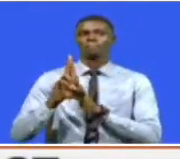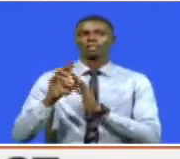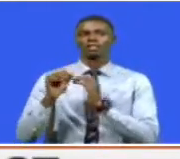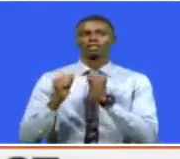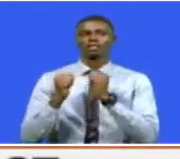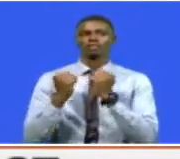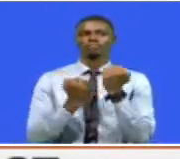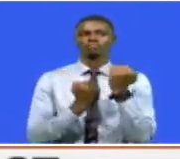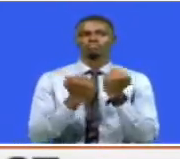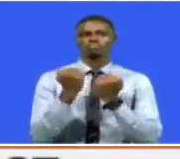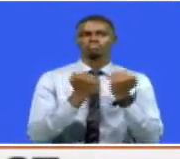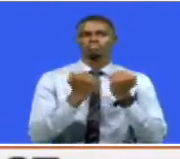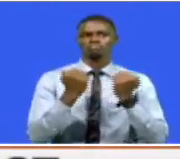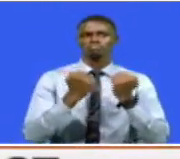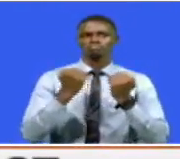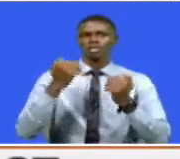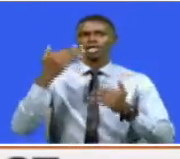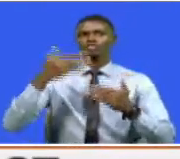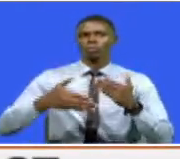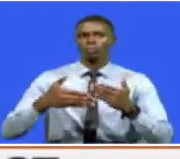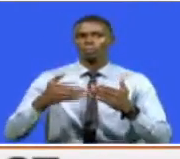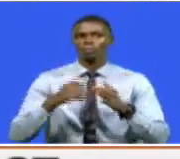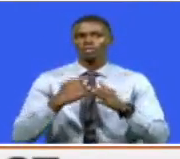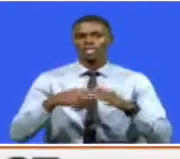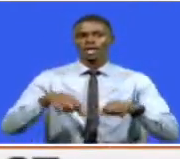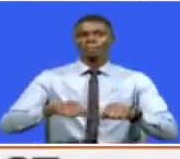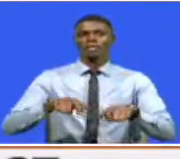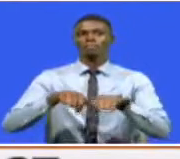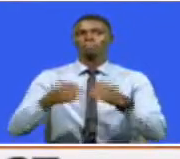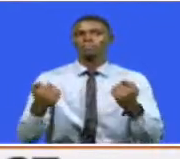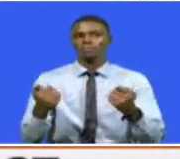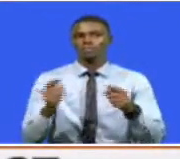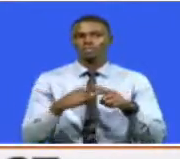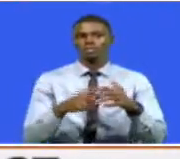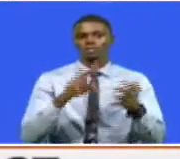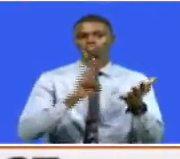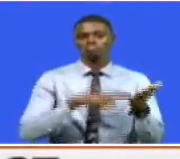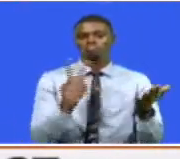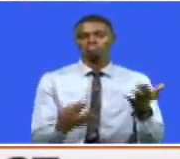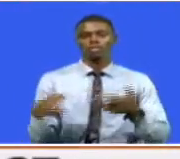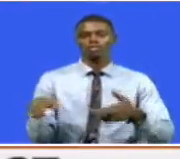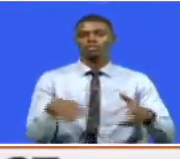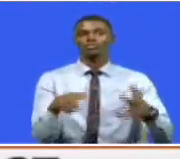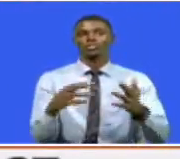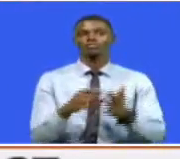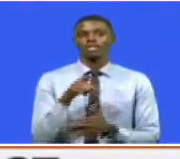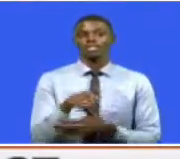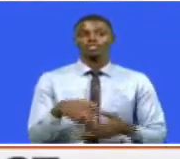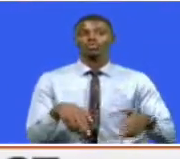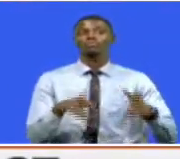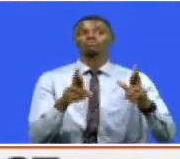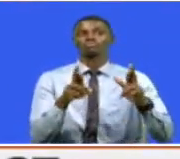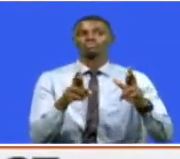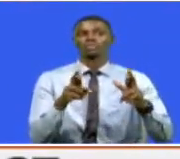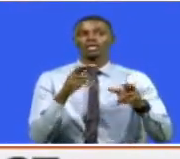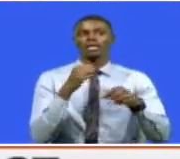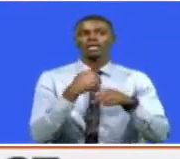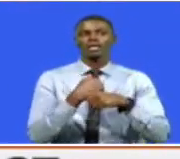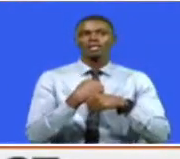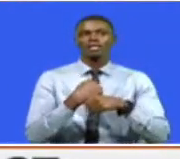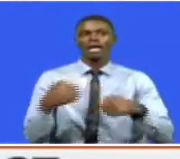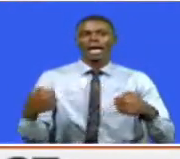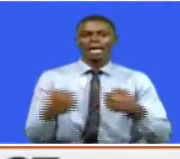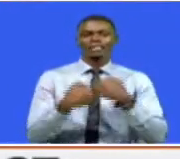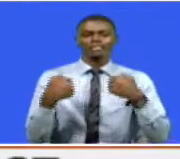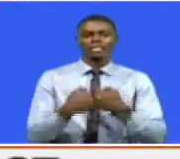inataka kurudi reverse sima. Ndikakata breki ndio ikakimbia mpaka ndani ya maji. Hii barabara imefanya maneno kila